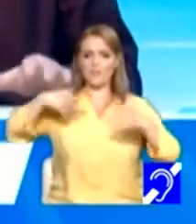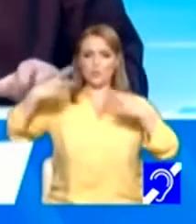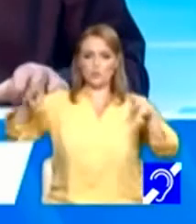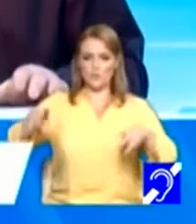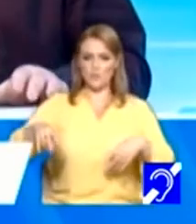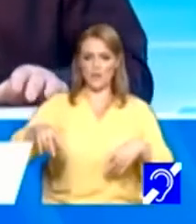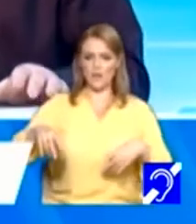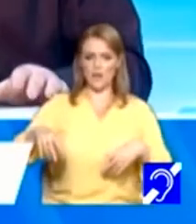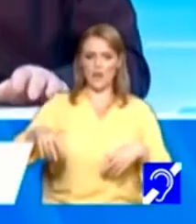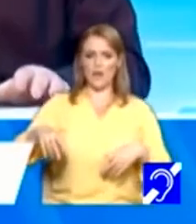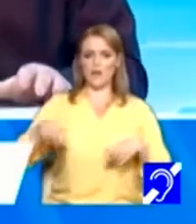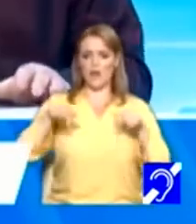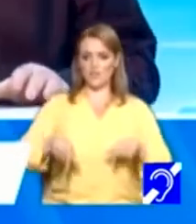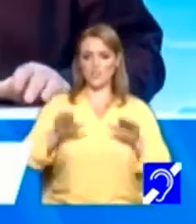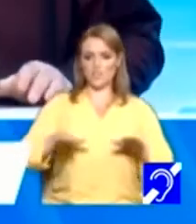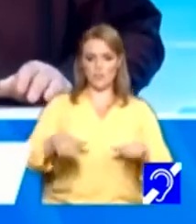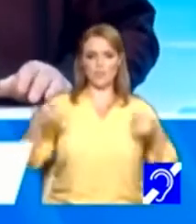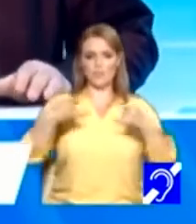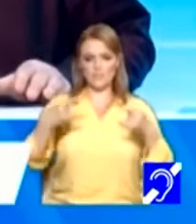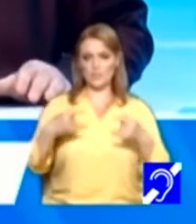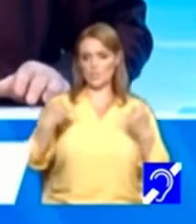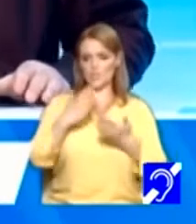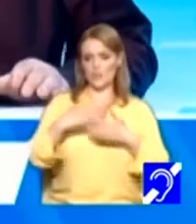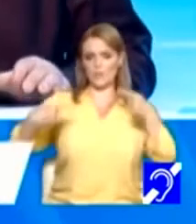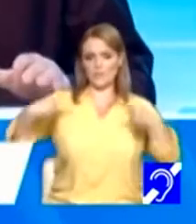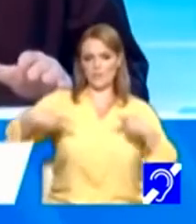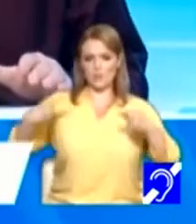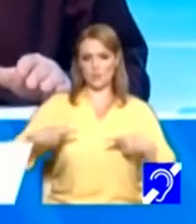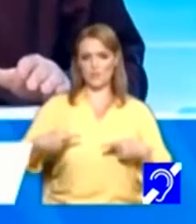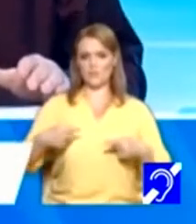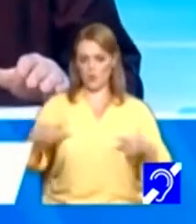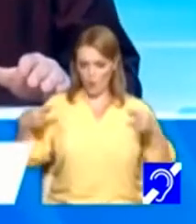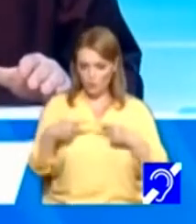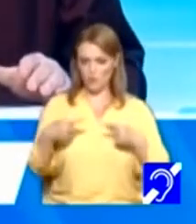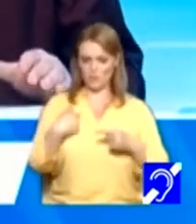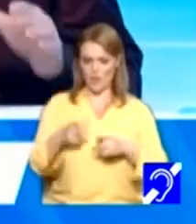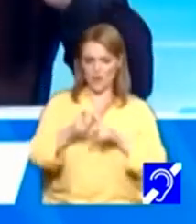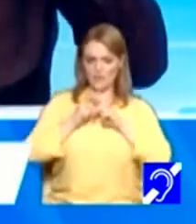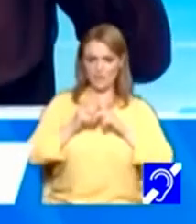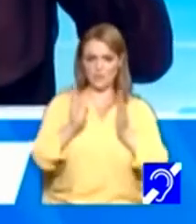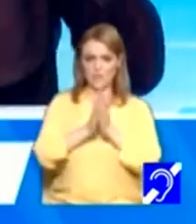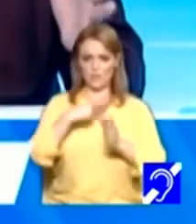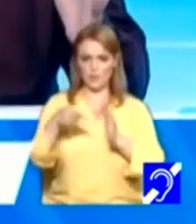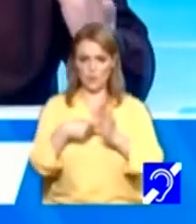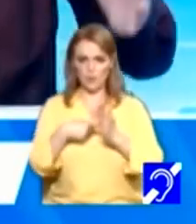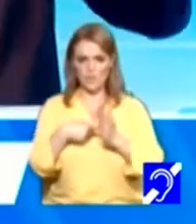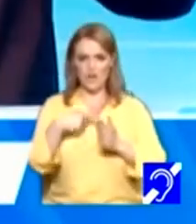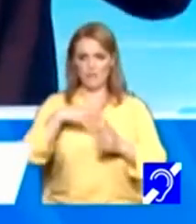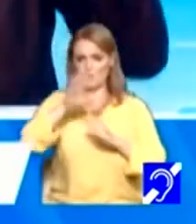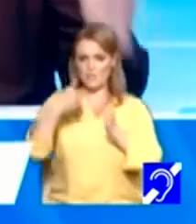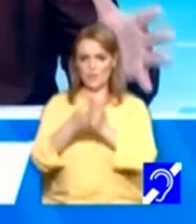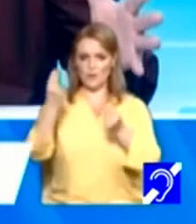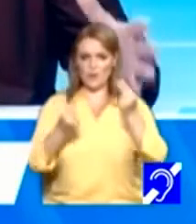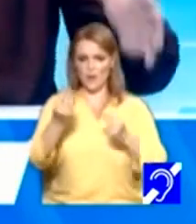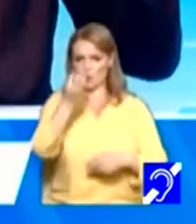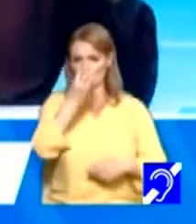York, aici suntem totuși la niște dezbateri democratice. Foarte bine, deci rog, concret la întrebări, fraților, nu mergi, dumneavoastră ați făcut circ cu niște